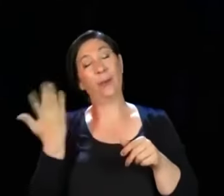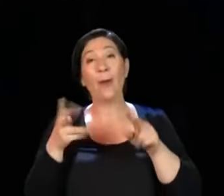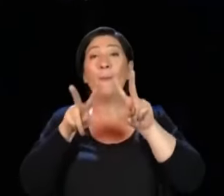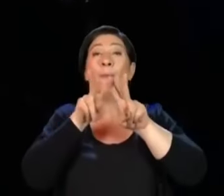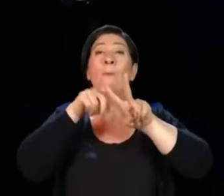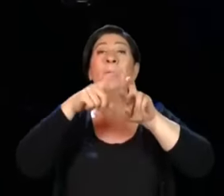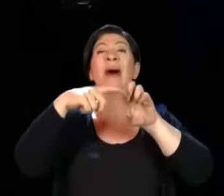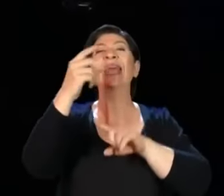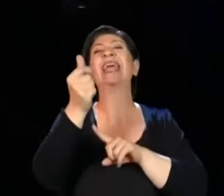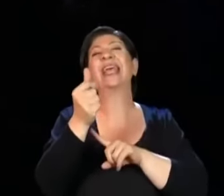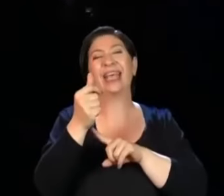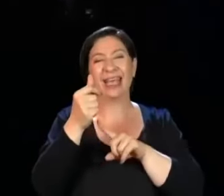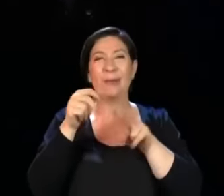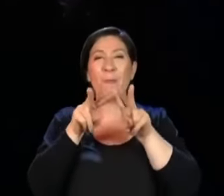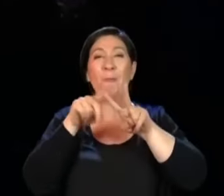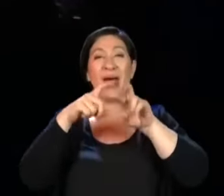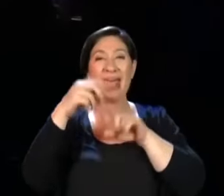Mari erotizmi